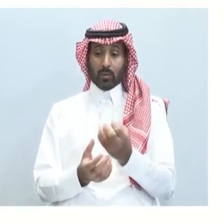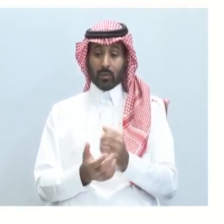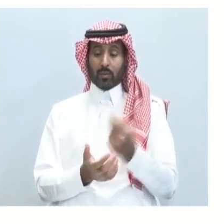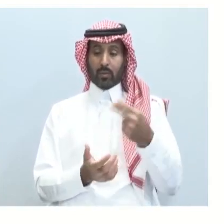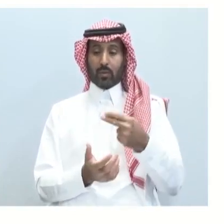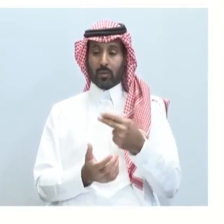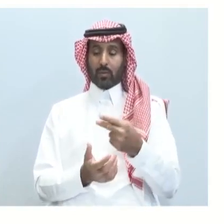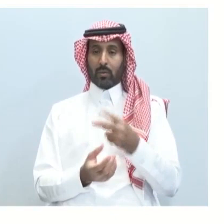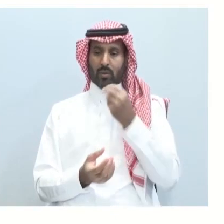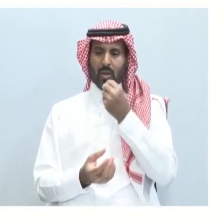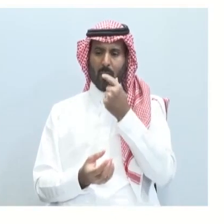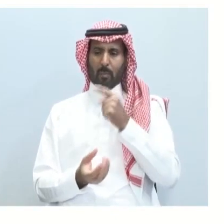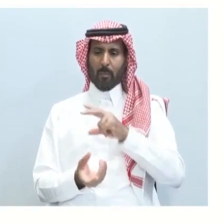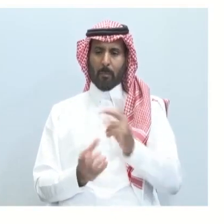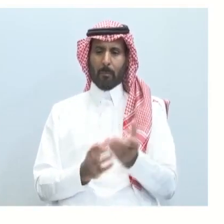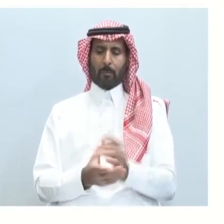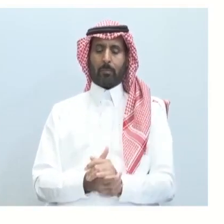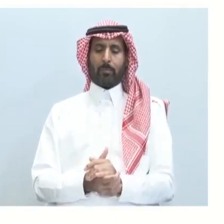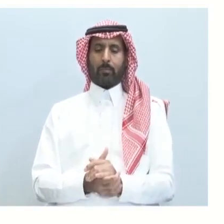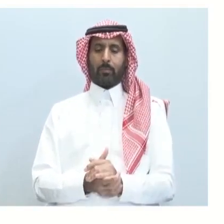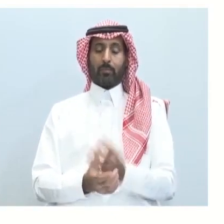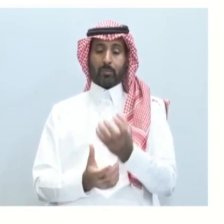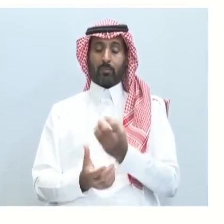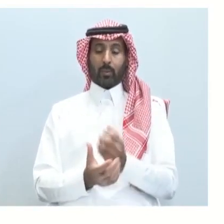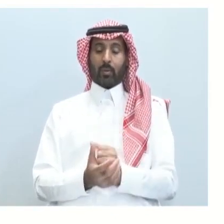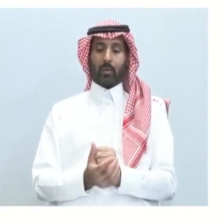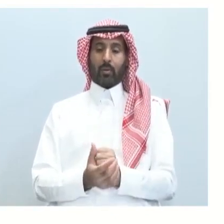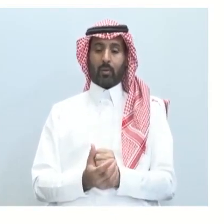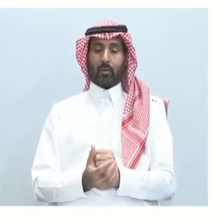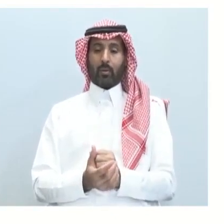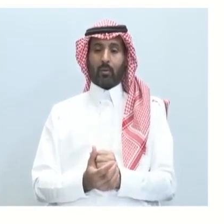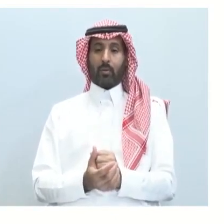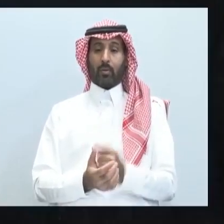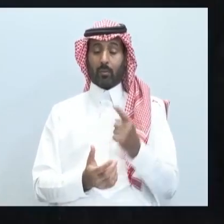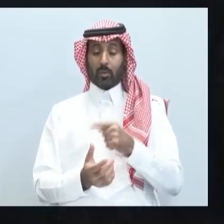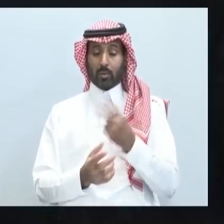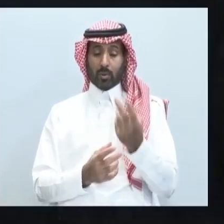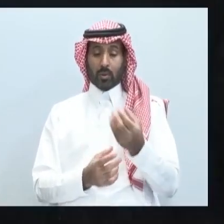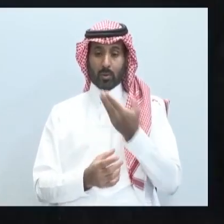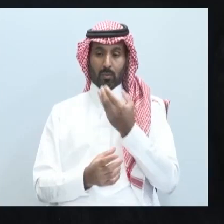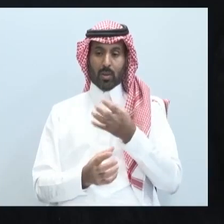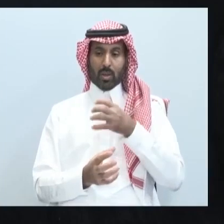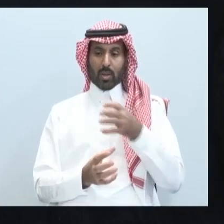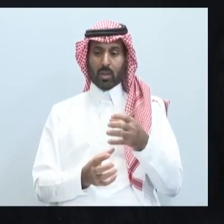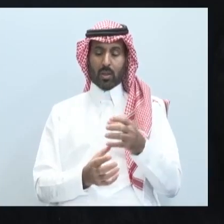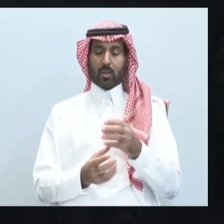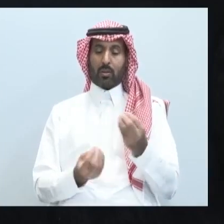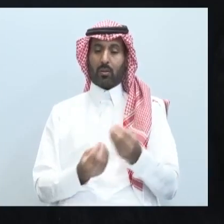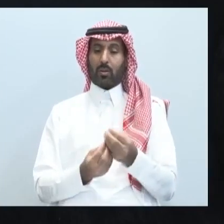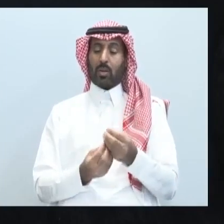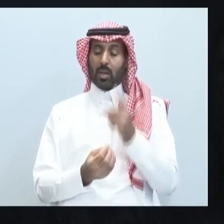هيدروجين فهو ماده حمضيه بينما اذا كان عندي هنا ماده حمضيه فبالطبع الماده الثانيه سوف تكون كذلك ماده